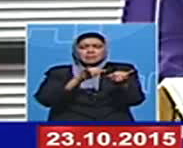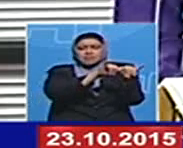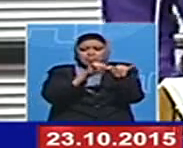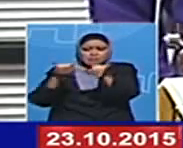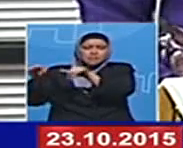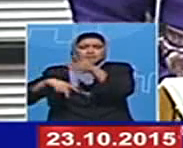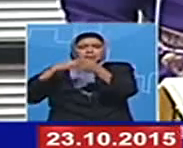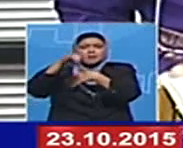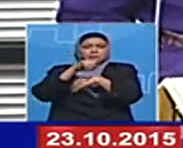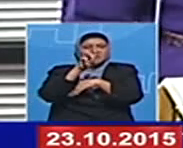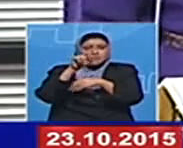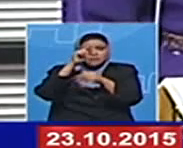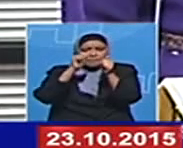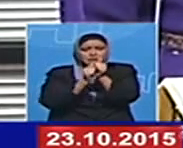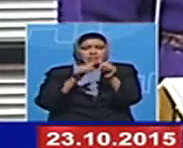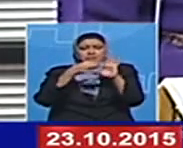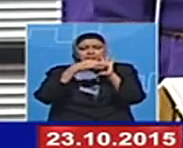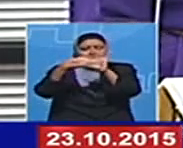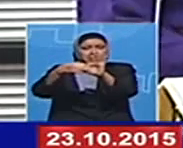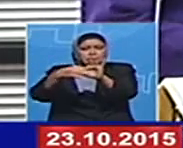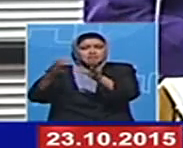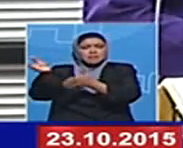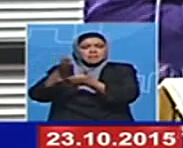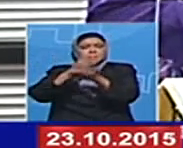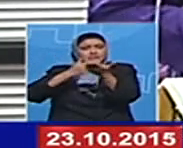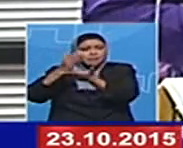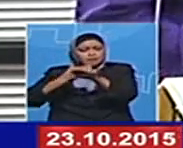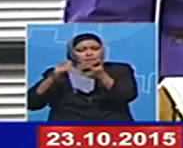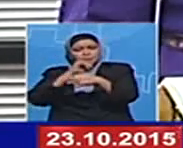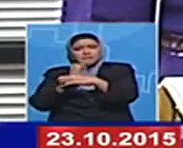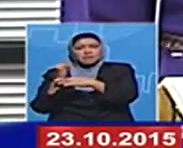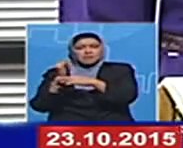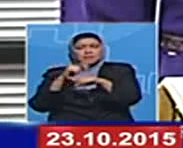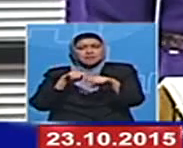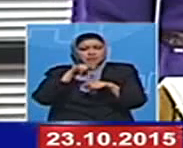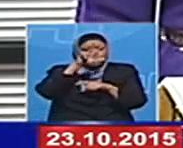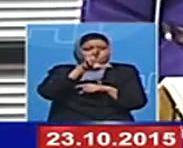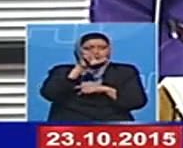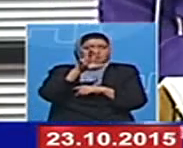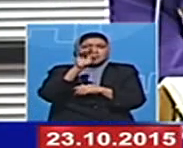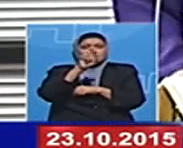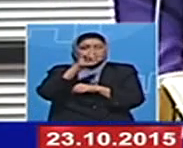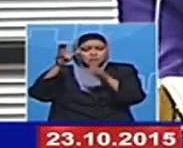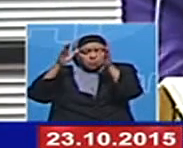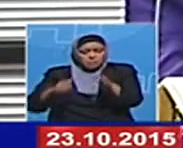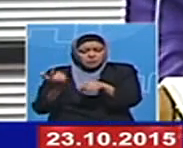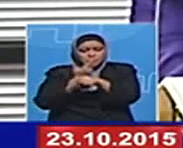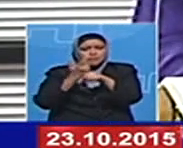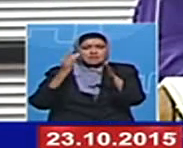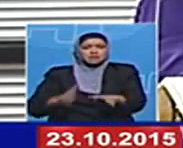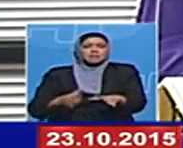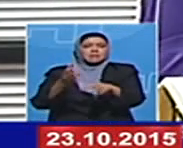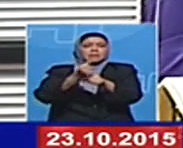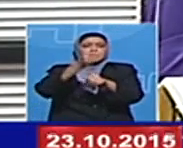kerjasama pihak industri selain daripada itu lebih 330 r000 pelatih akan mendapat manfaat daripada inisiatif